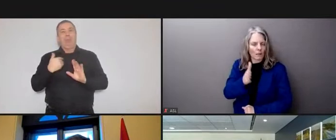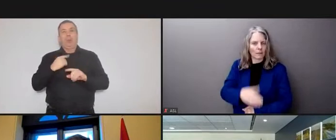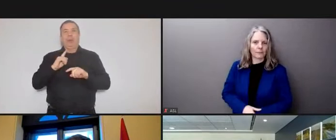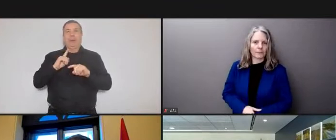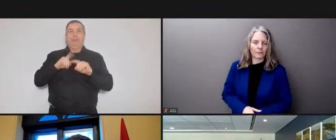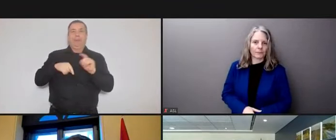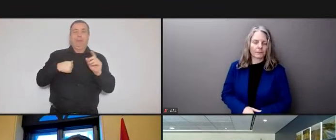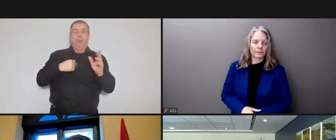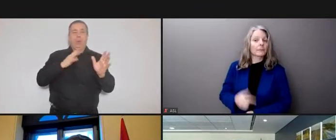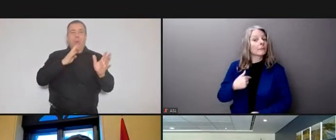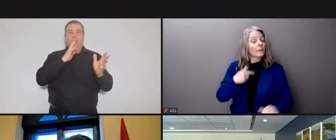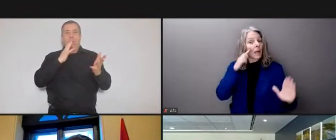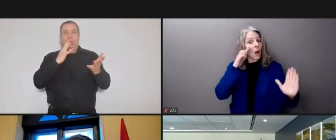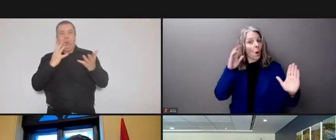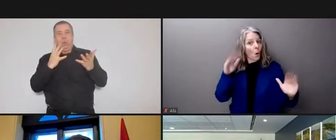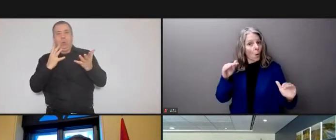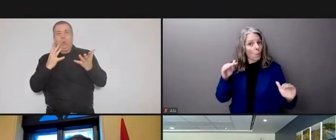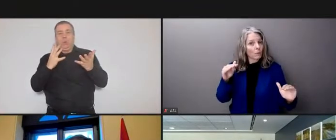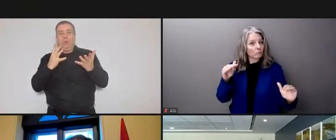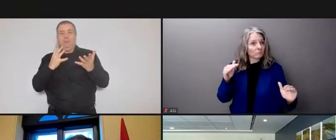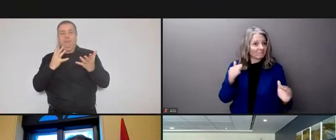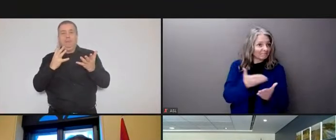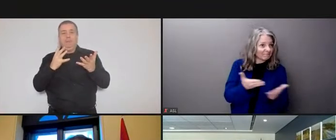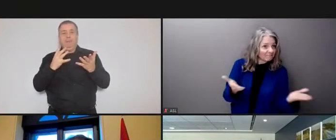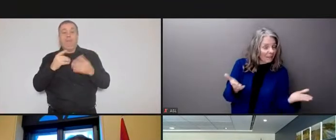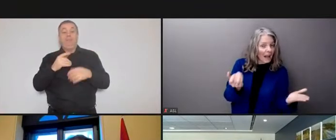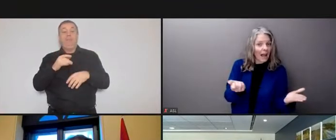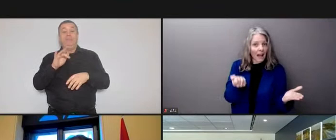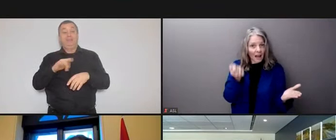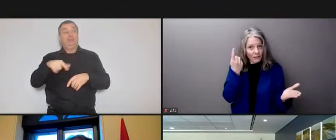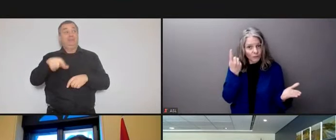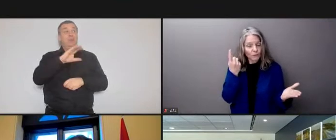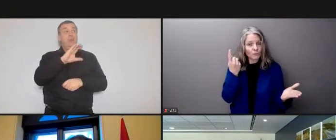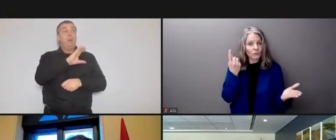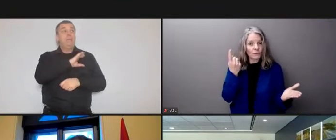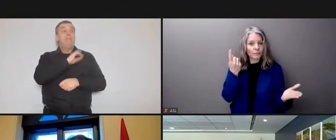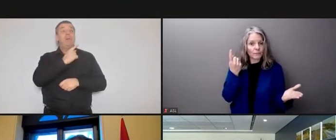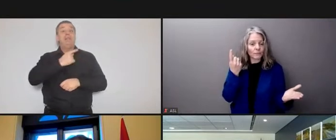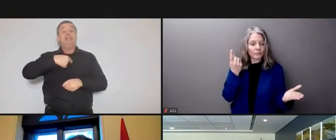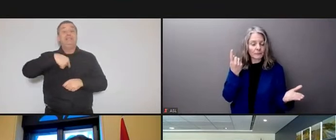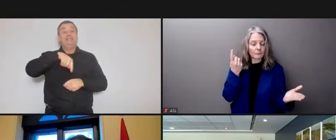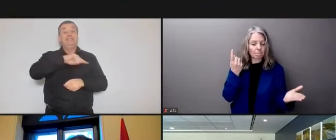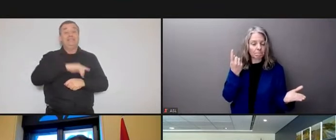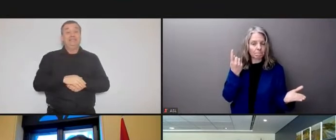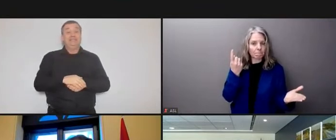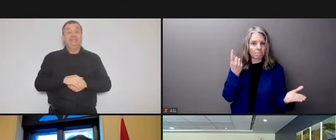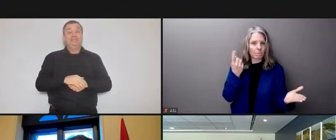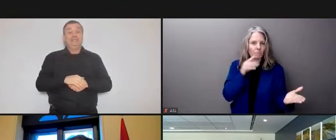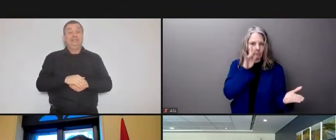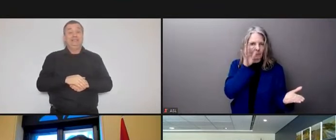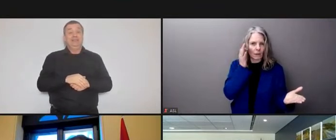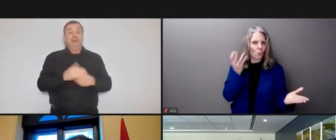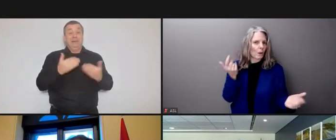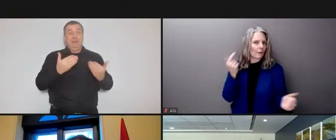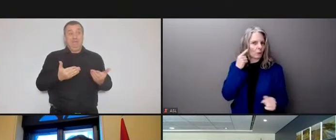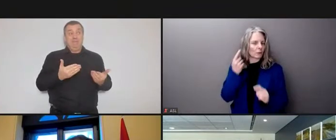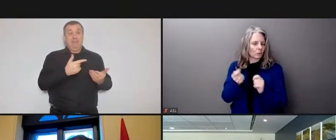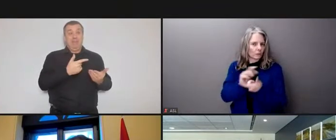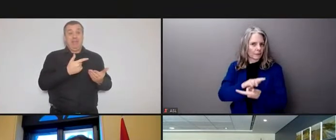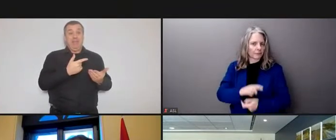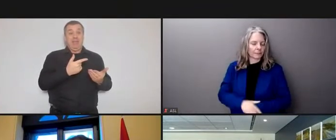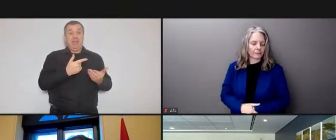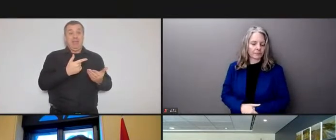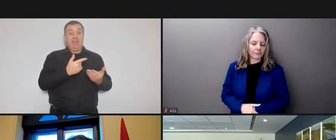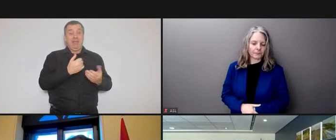policiers sont en train de faire un travail